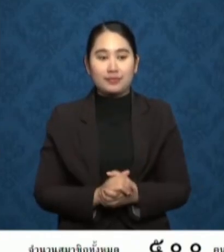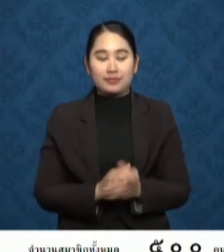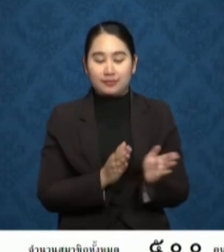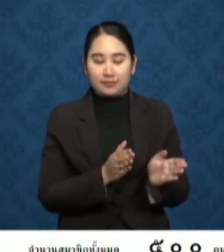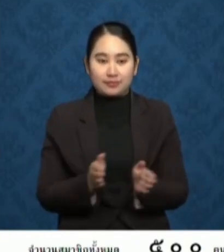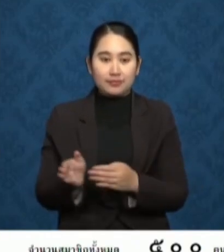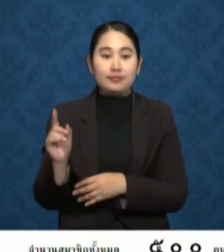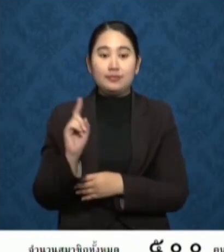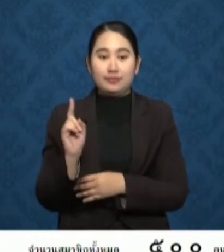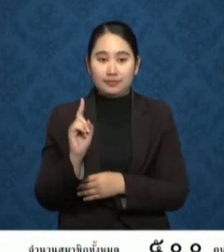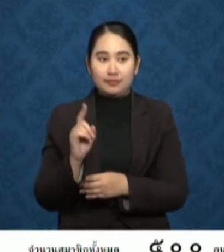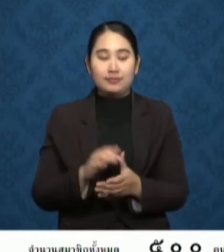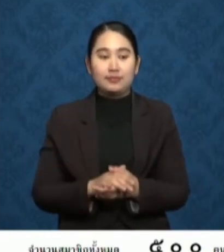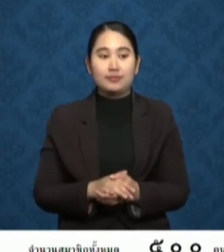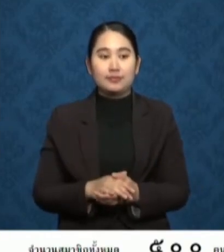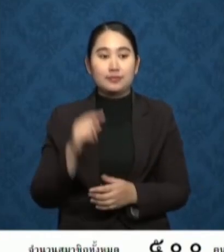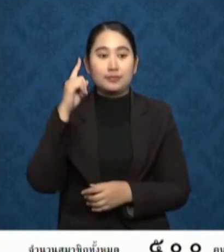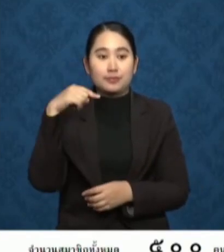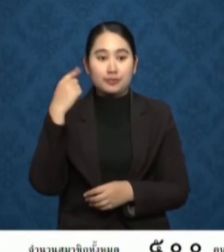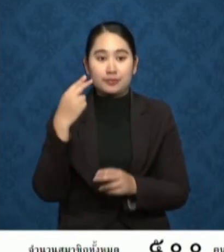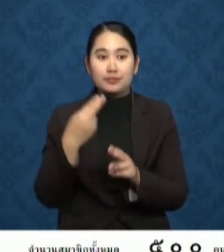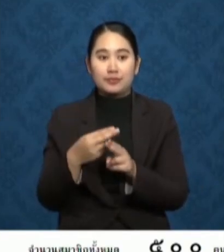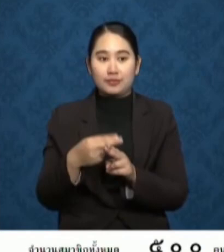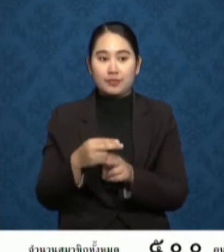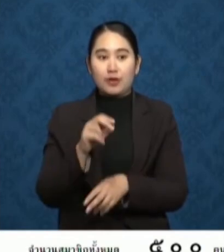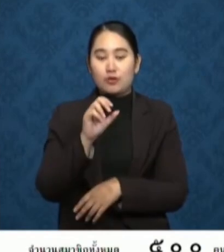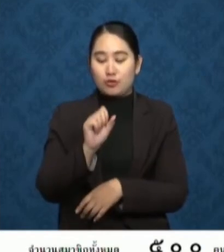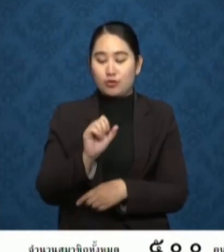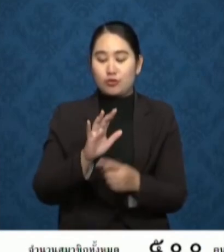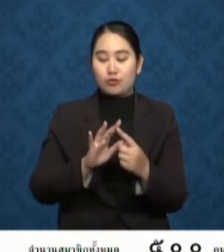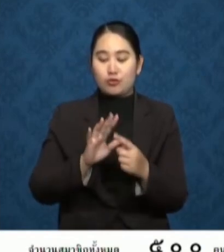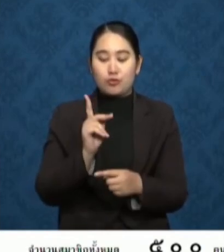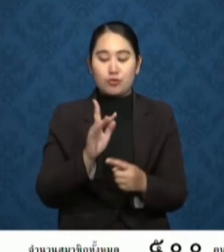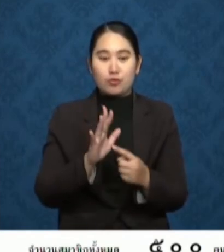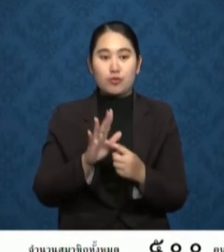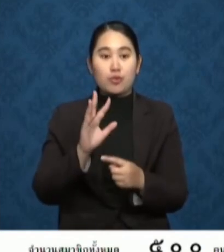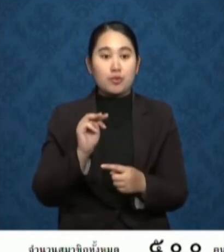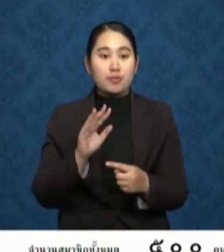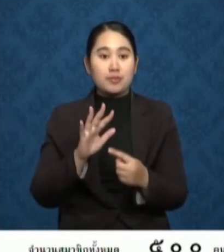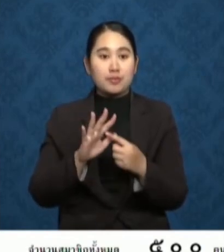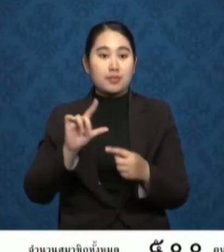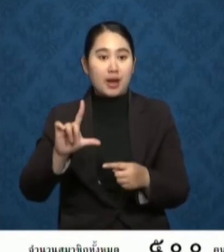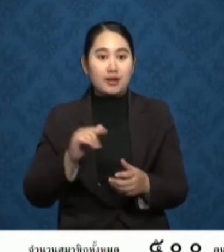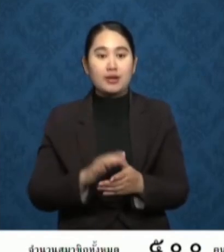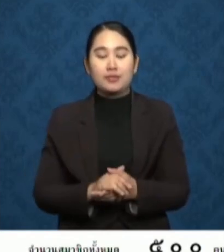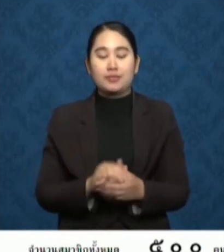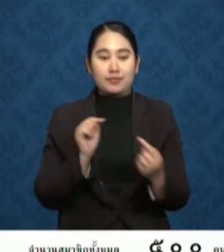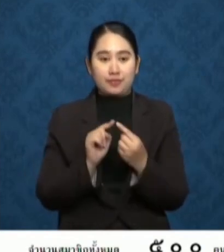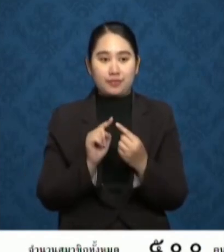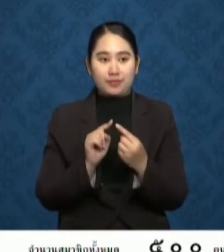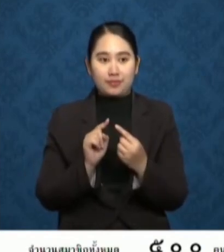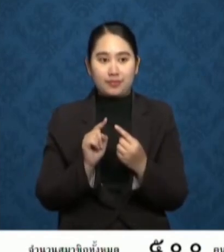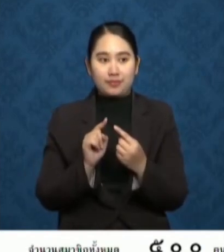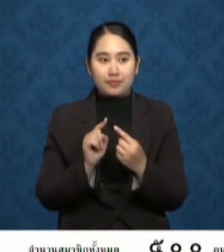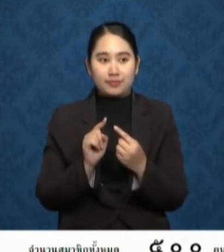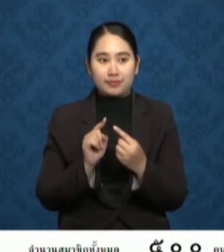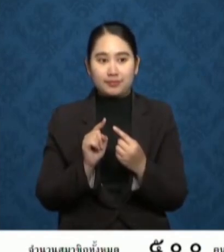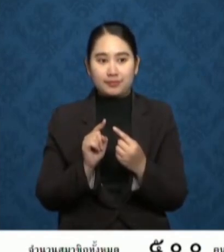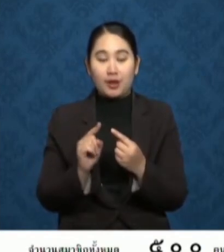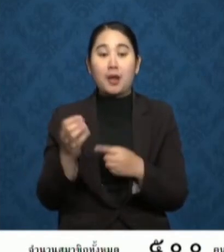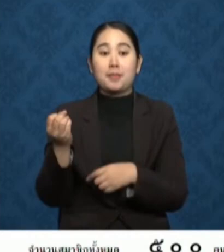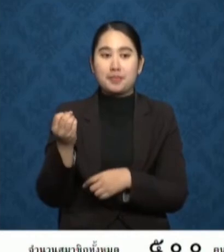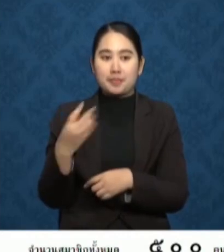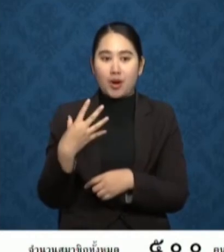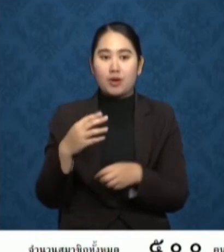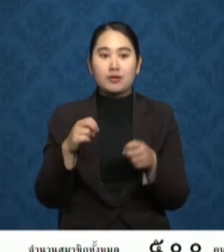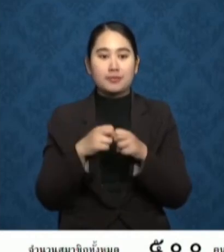เรื่องถดมานะครับ นางสุขมารแก้วประภาค นายกองคการบริหารส่นตำบน นาพรุ อำเภอพระพรณครสีธรราษแจ